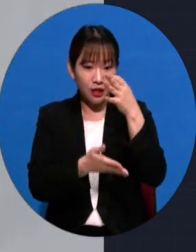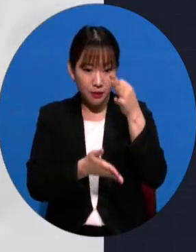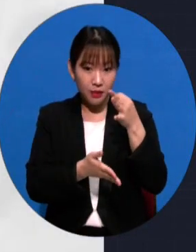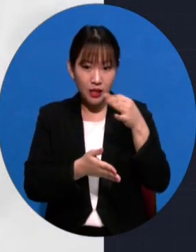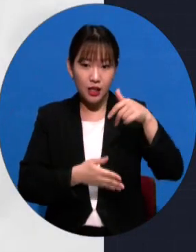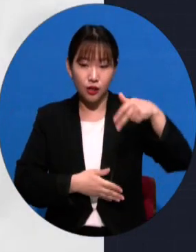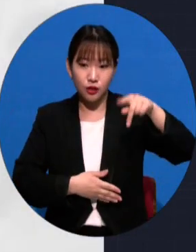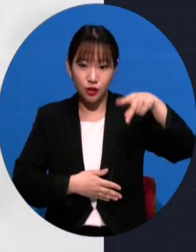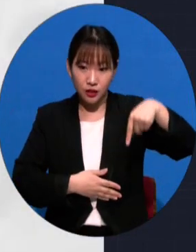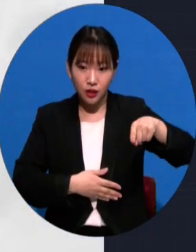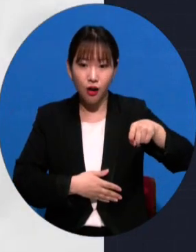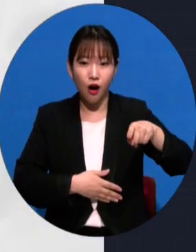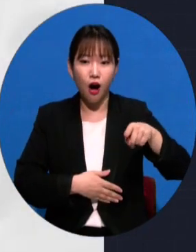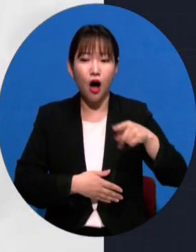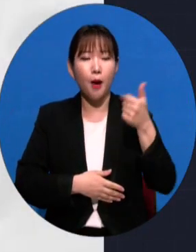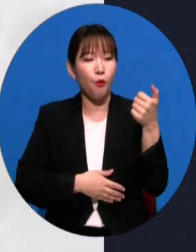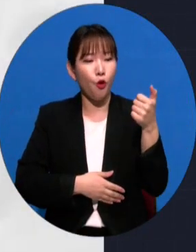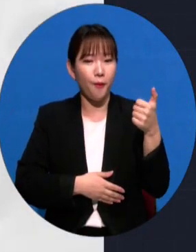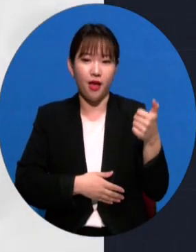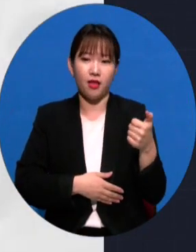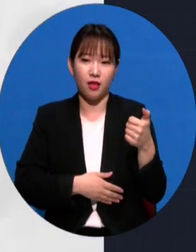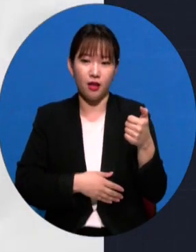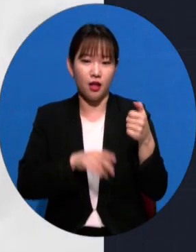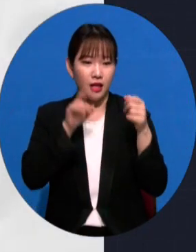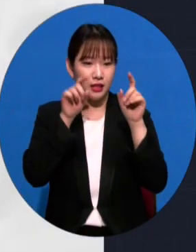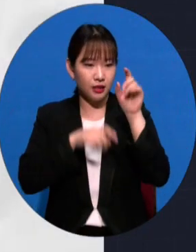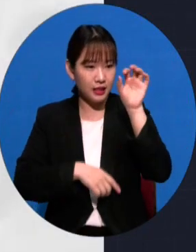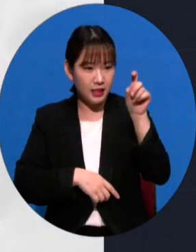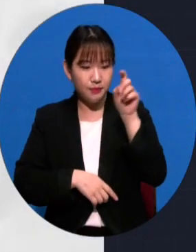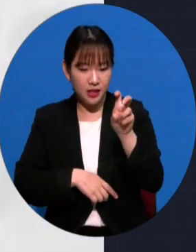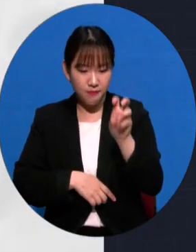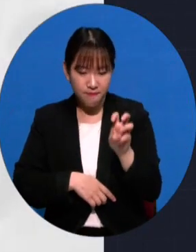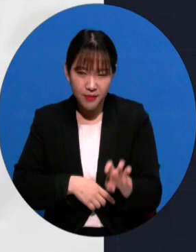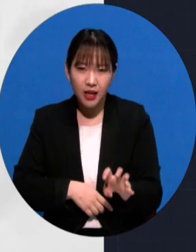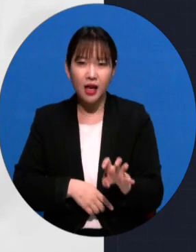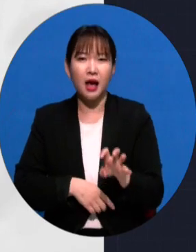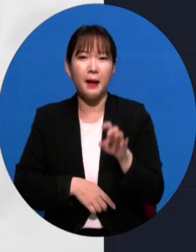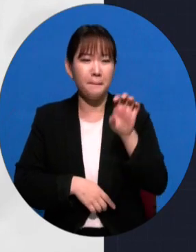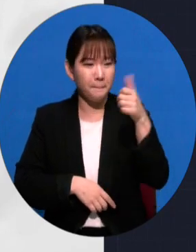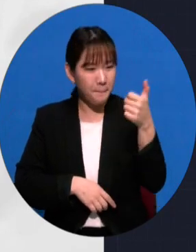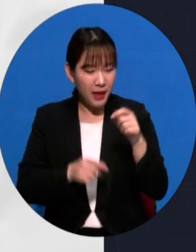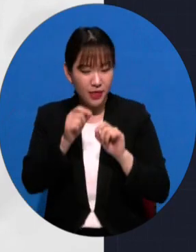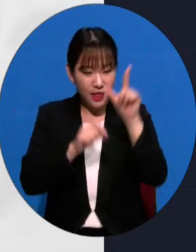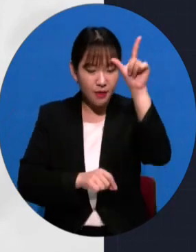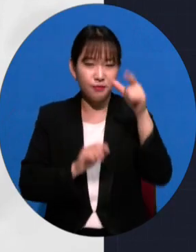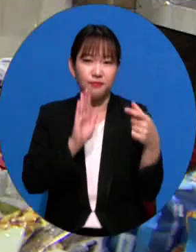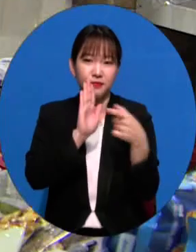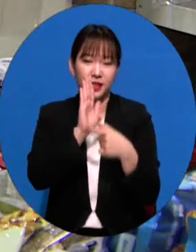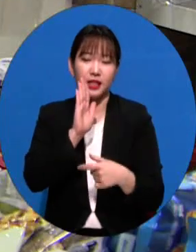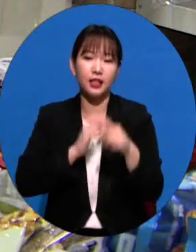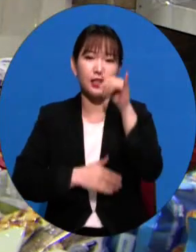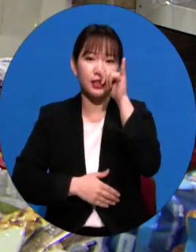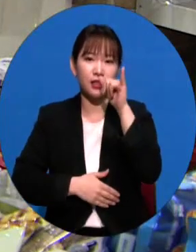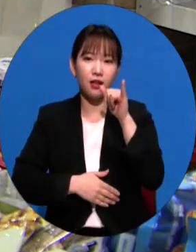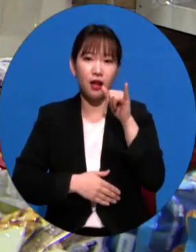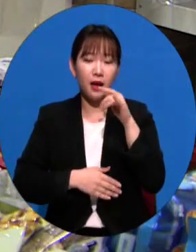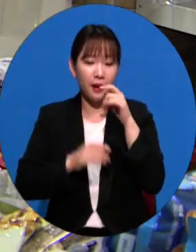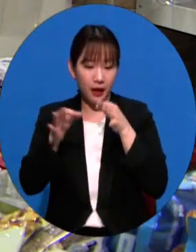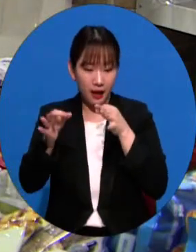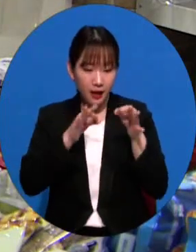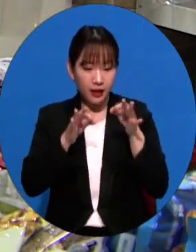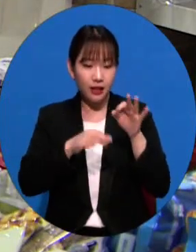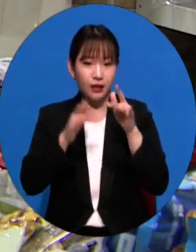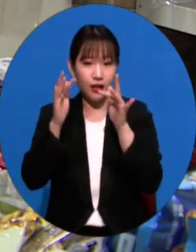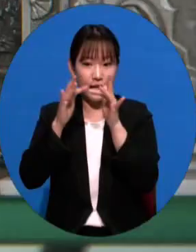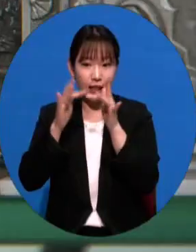견적서는 수십 자루의 볼펜과 플러스펜, 형광펜 등 사무용품이 대부분을 채우고 있습니다. 매점에서